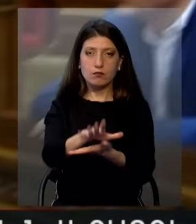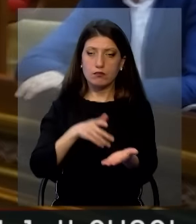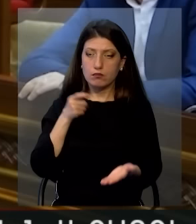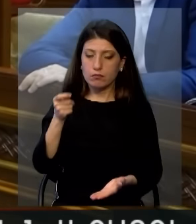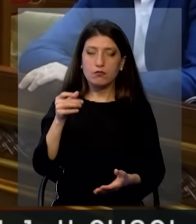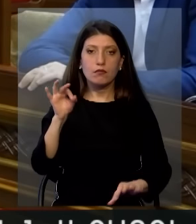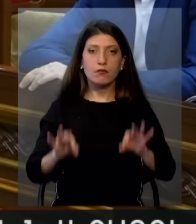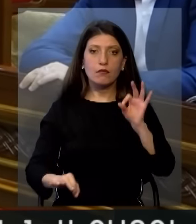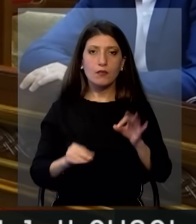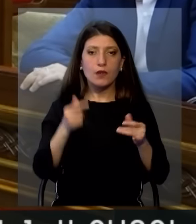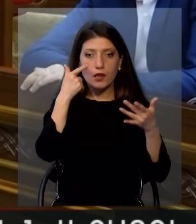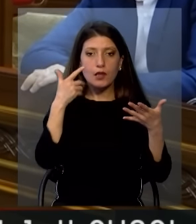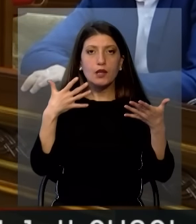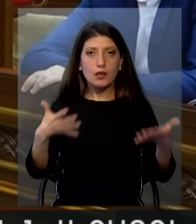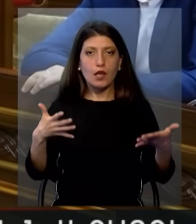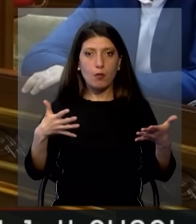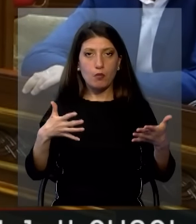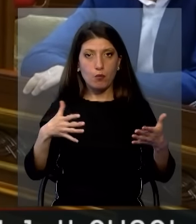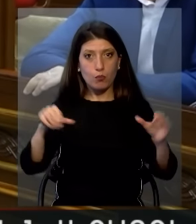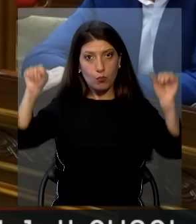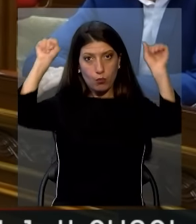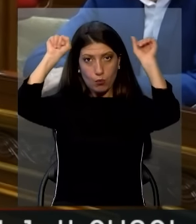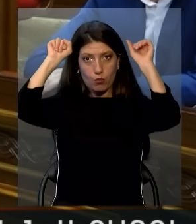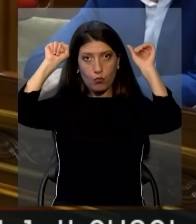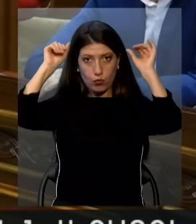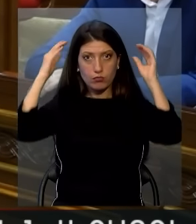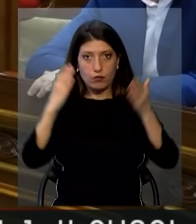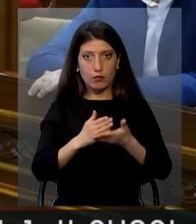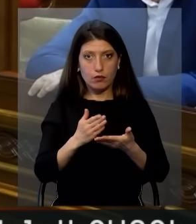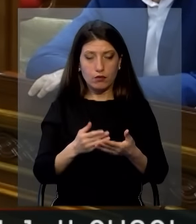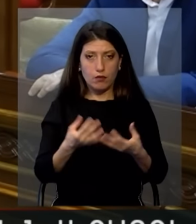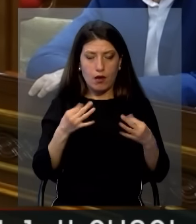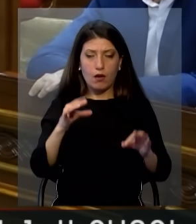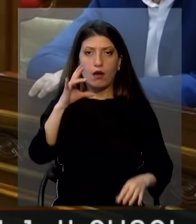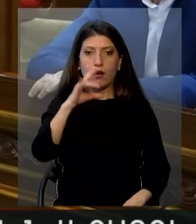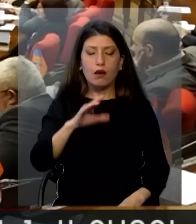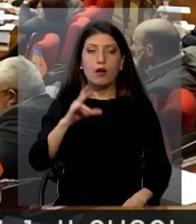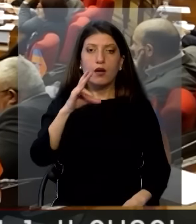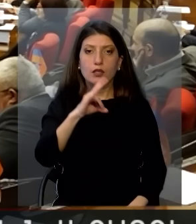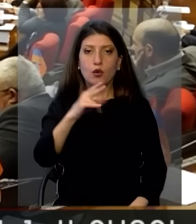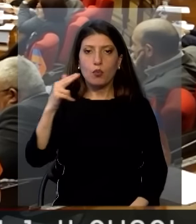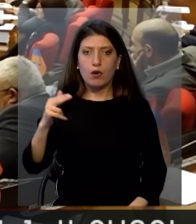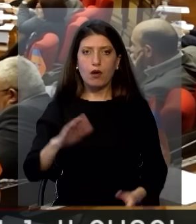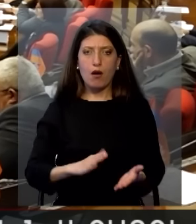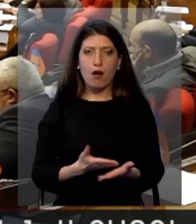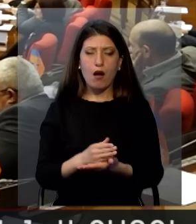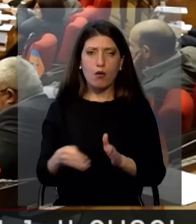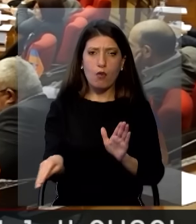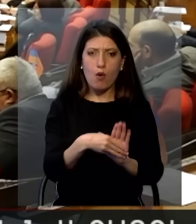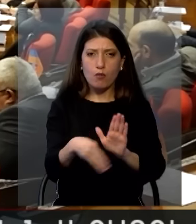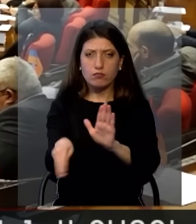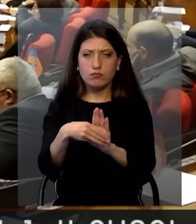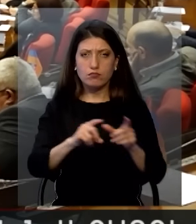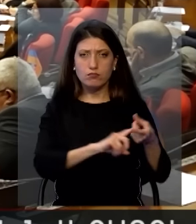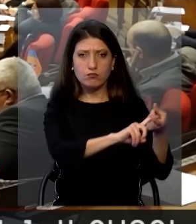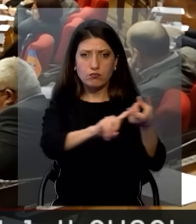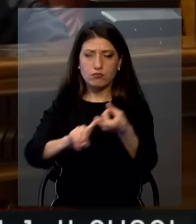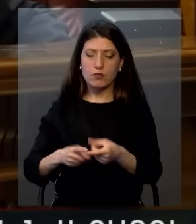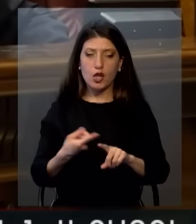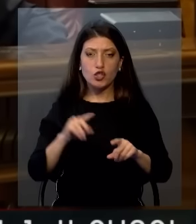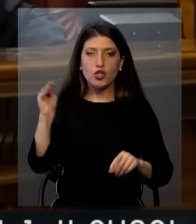դատարան։ Թափանցիկությունը փոսով փոչով առնում։ Նիկոլ Փաշինյանը քաղաքական կոռուպցիայի ծաղկուն միջավայրի մասին այս շաբաթ ոչ